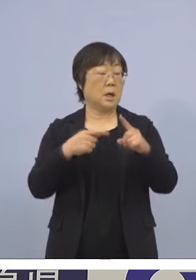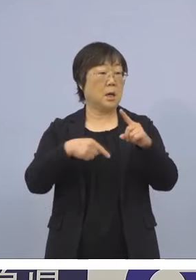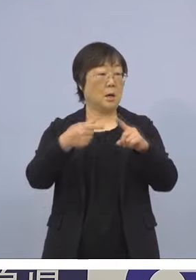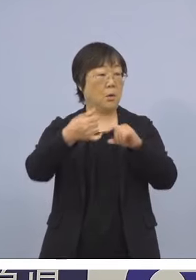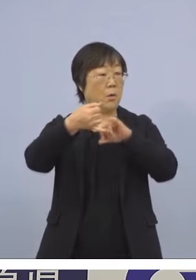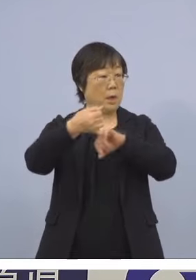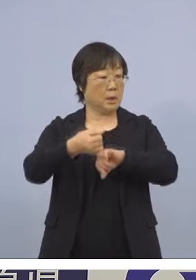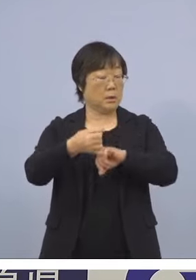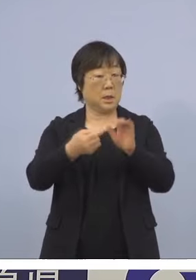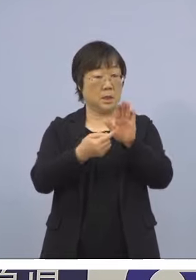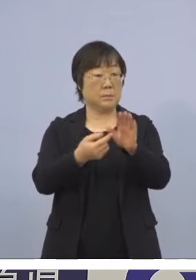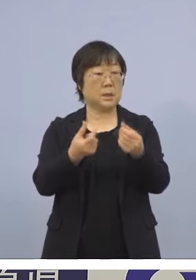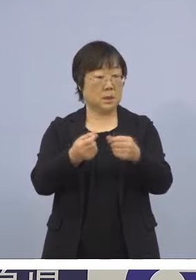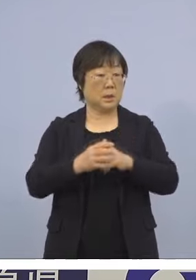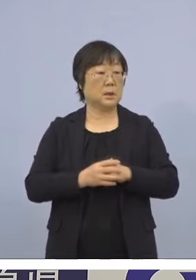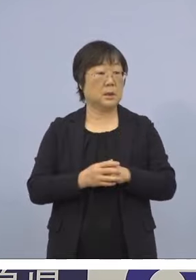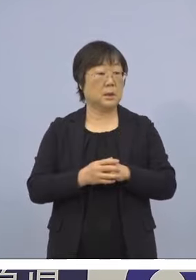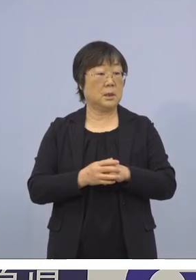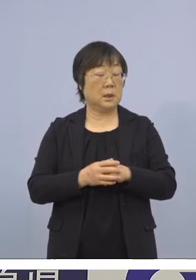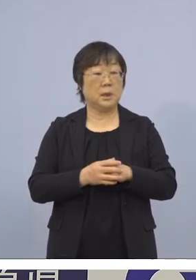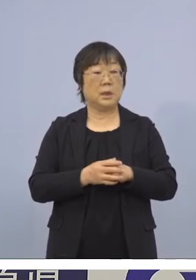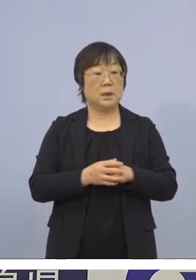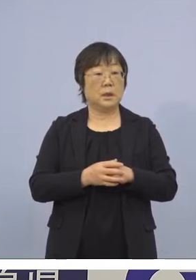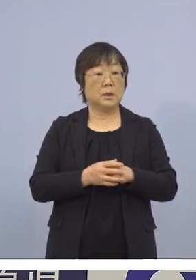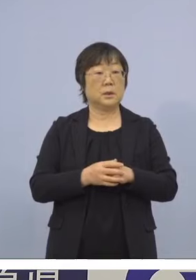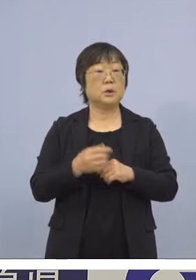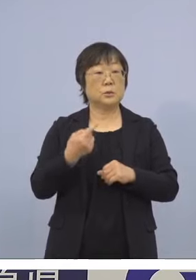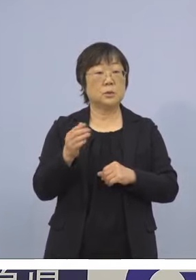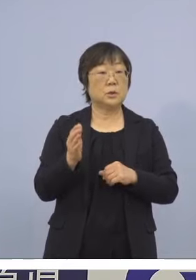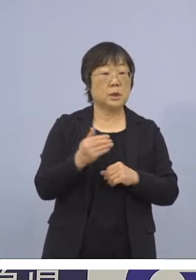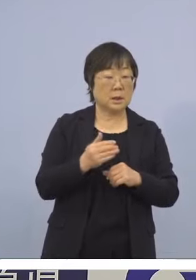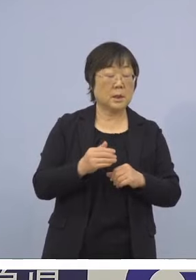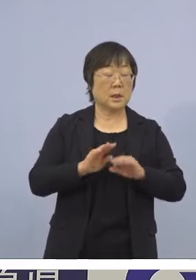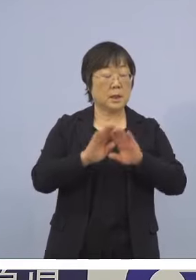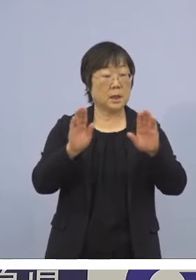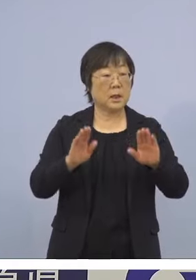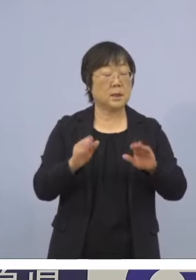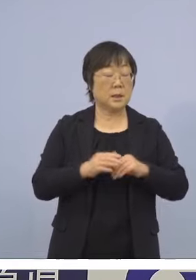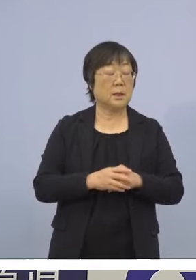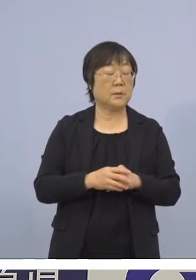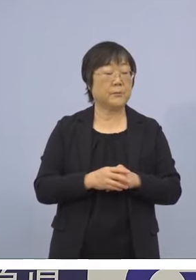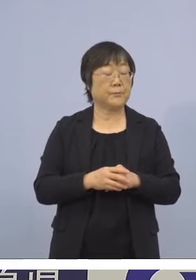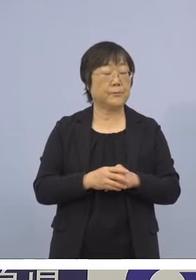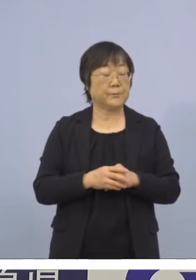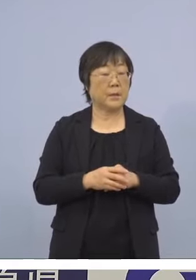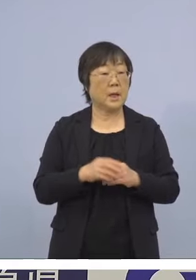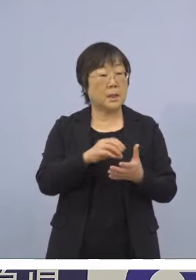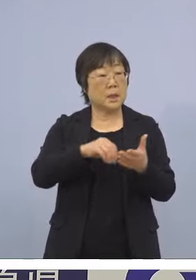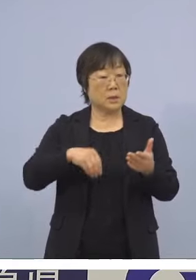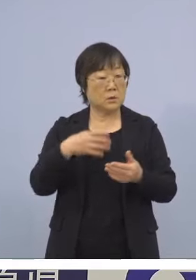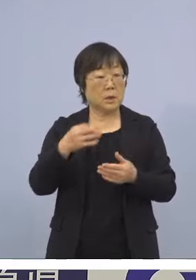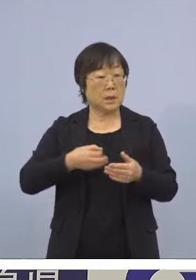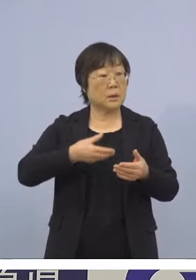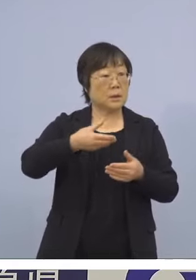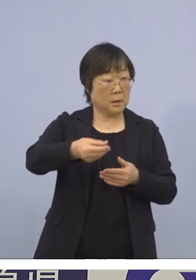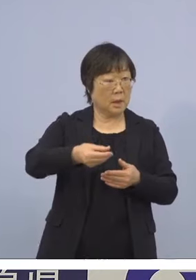しした通り、まずは会より始めようで、まあ、3期12年退職金返上、まあ、こういったことをや